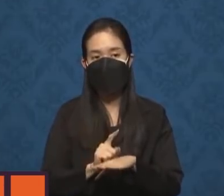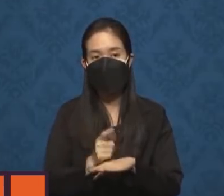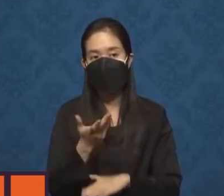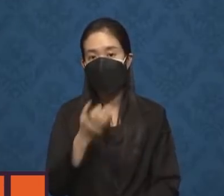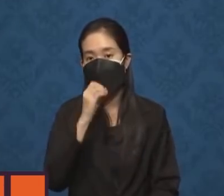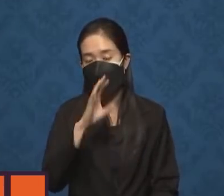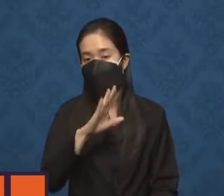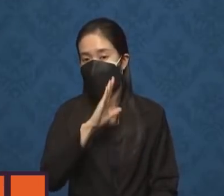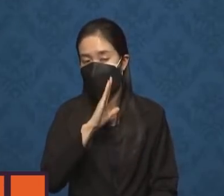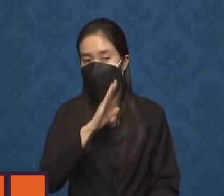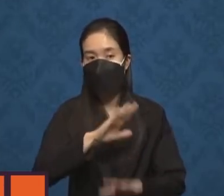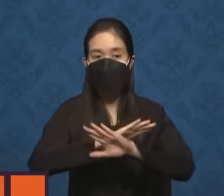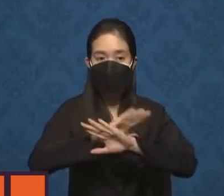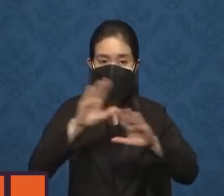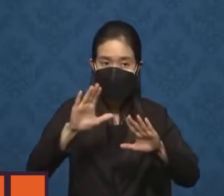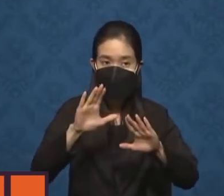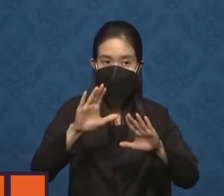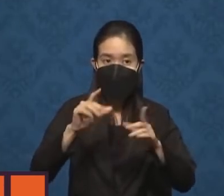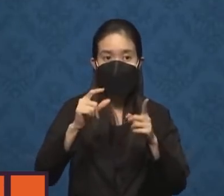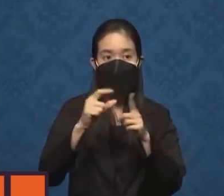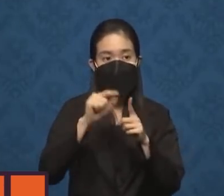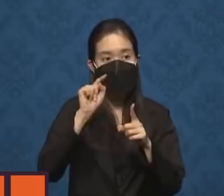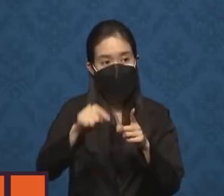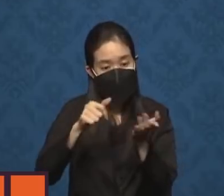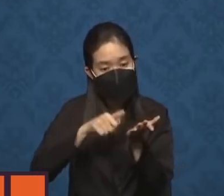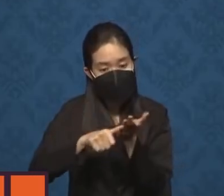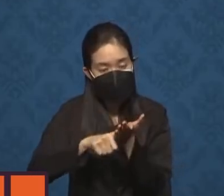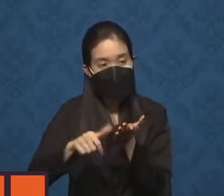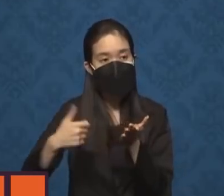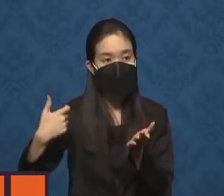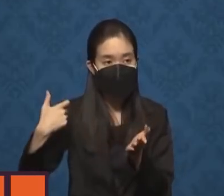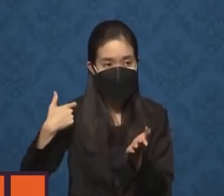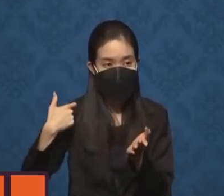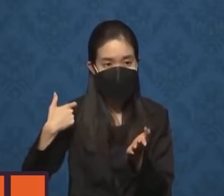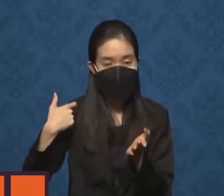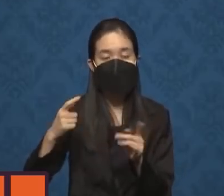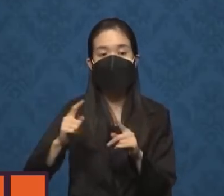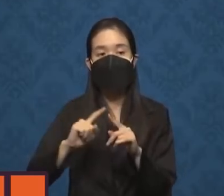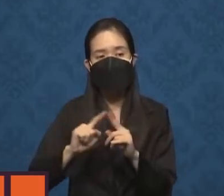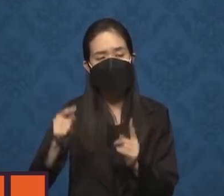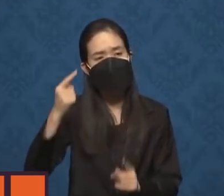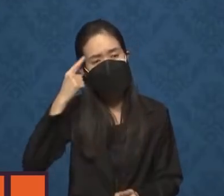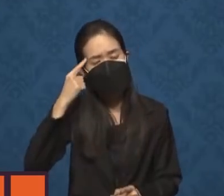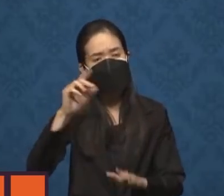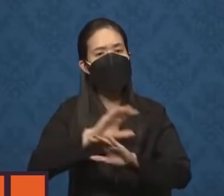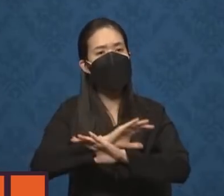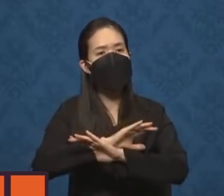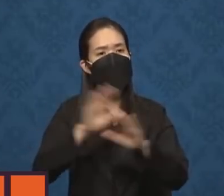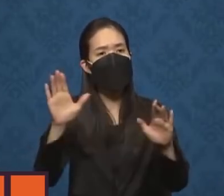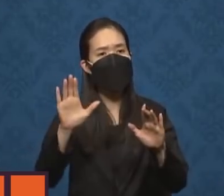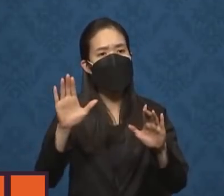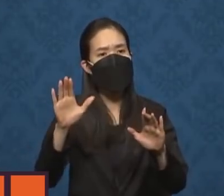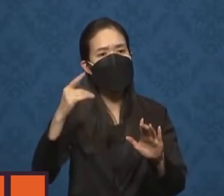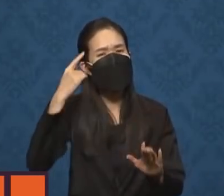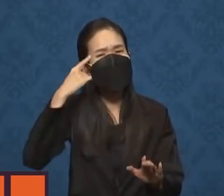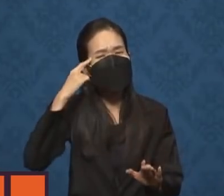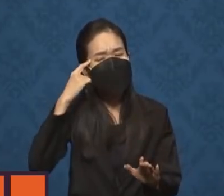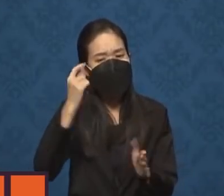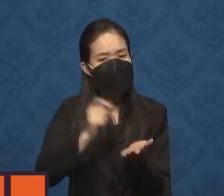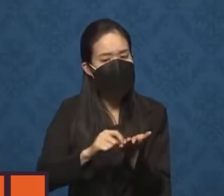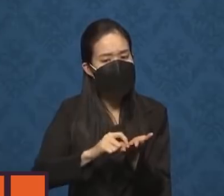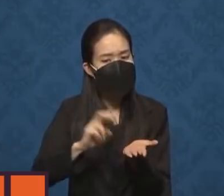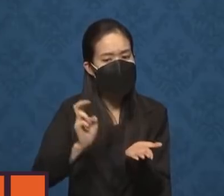การยกเลิกหรือแก้ไขบางคำสั่งไปบ้างแล้วแต่นั่นก็เป็นเพียงแค่การยกเลิกทางเทคนิคเท่านั้นค่ะ